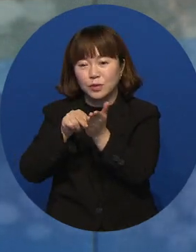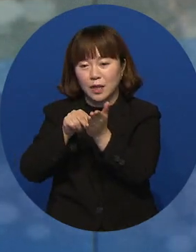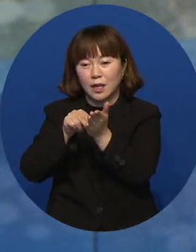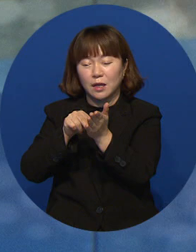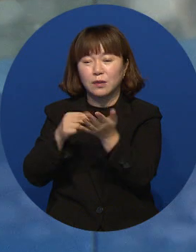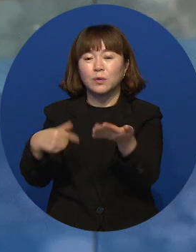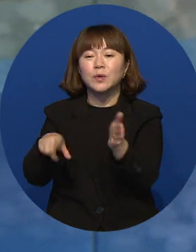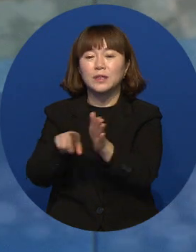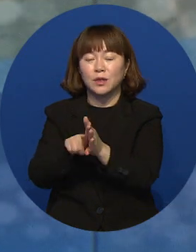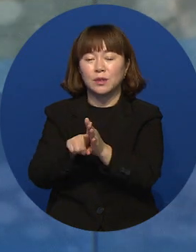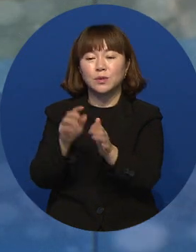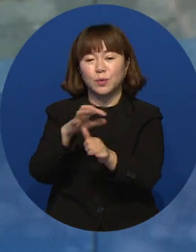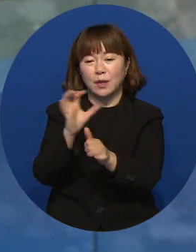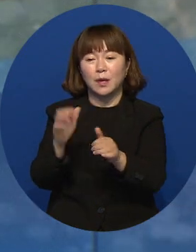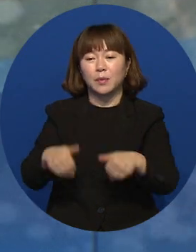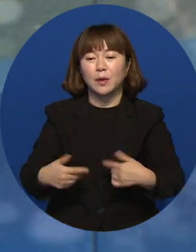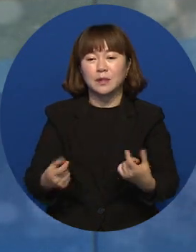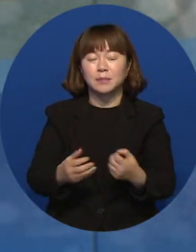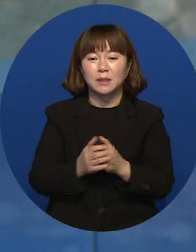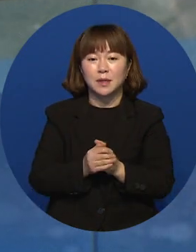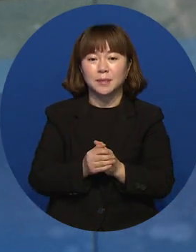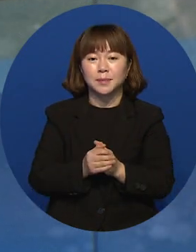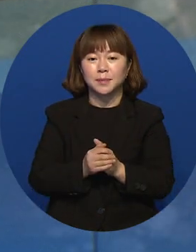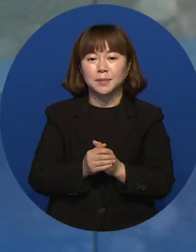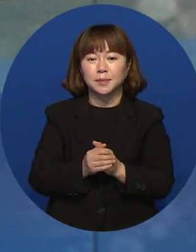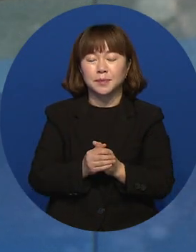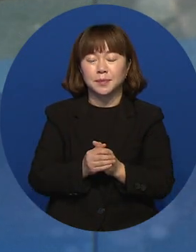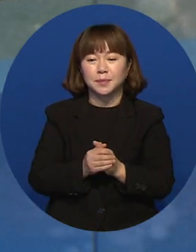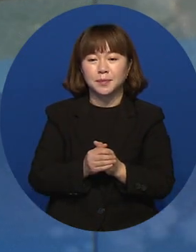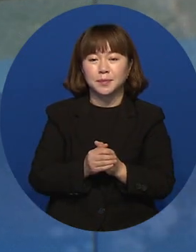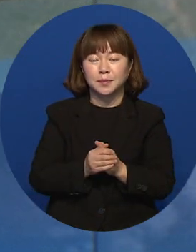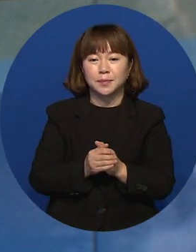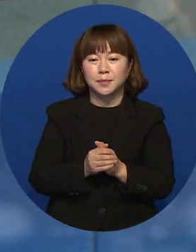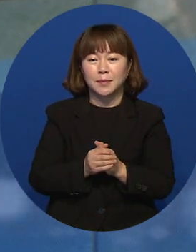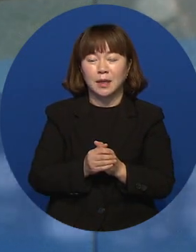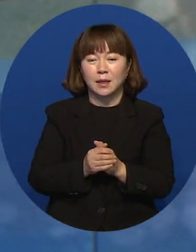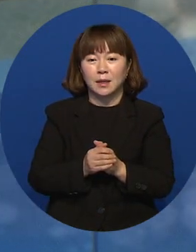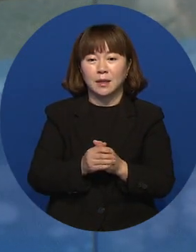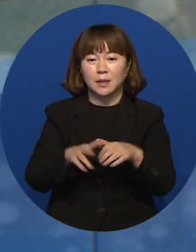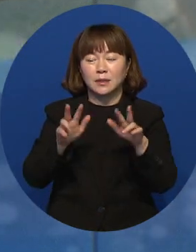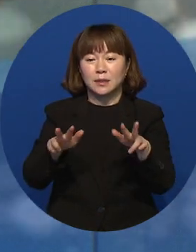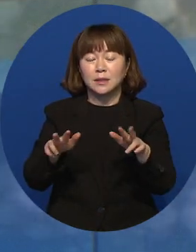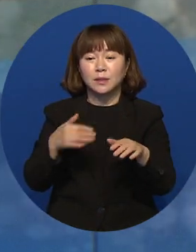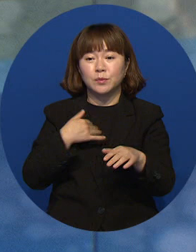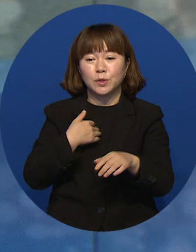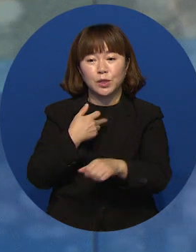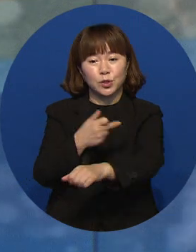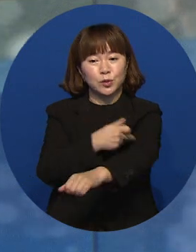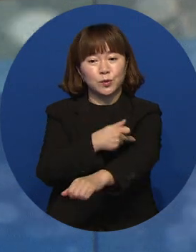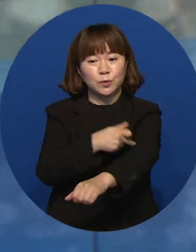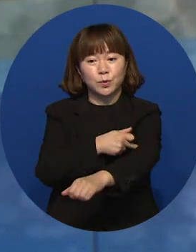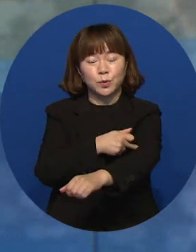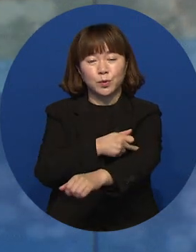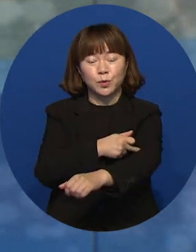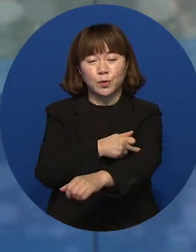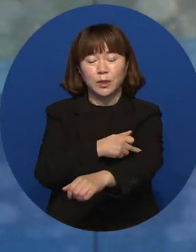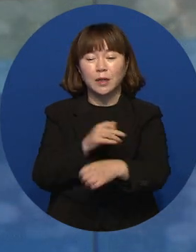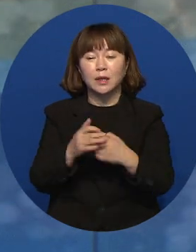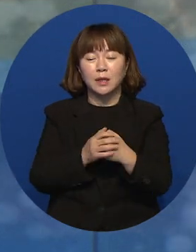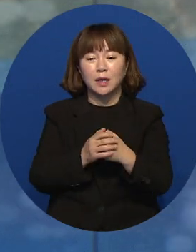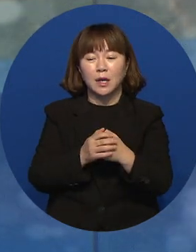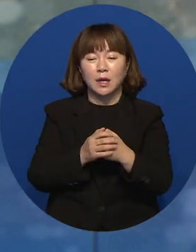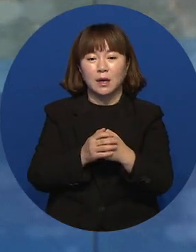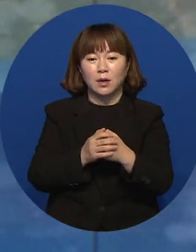들었구요 통계를 보니까 우리나라가 그래도 아이슬란드 랑 프루트 가 다음으로 세 번째로 17% 접종 완료 보이더라구요 예 그래서